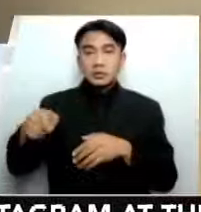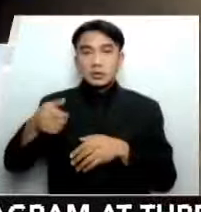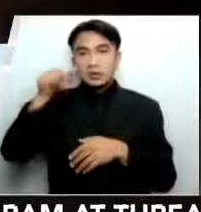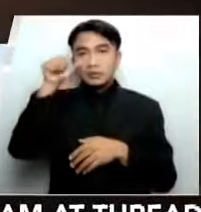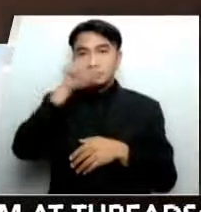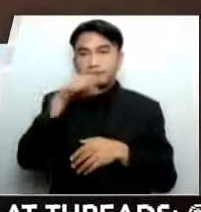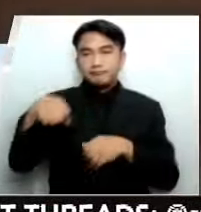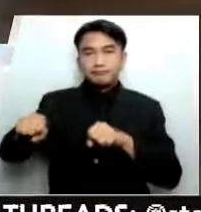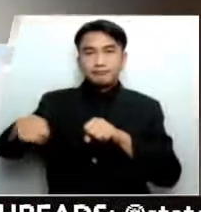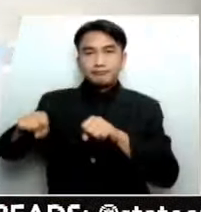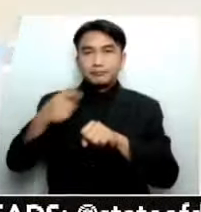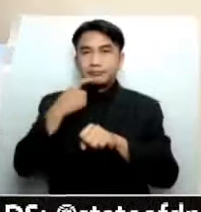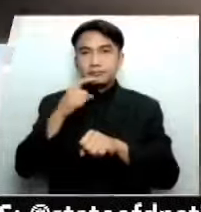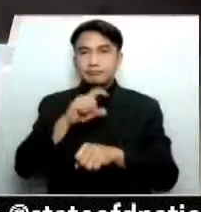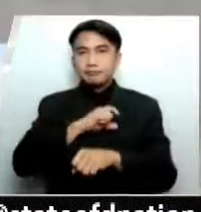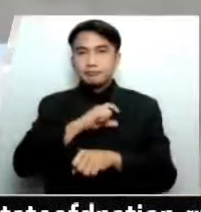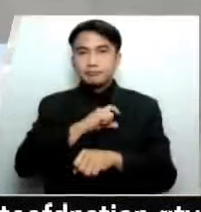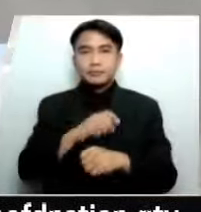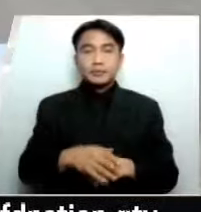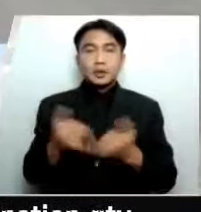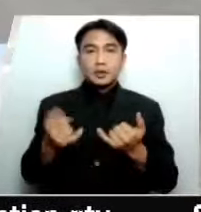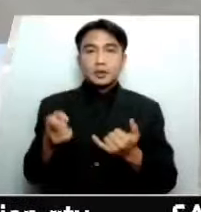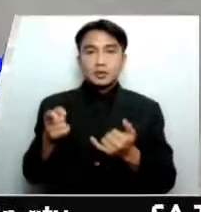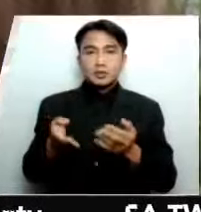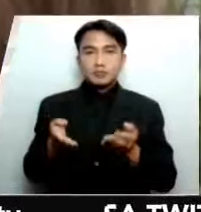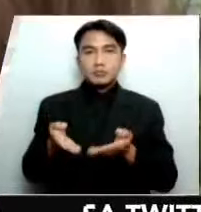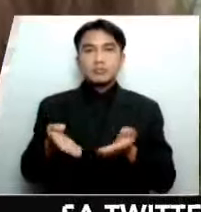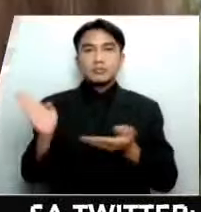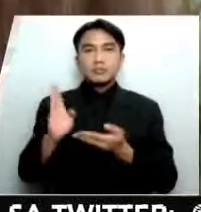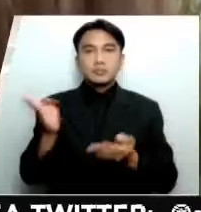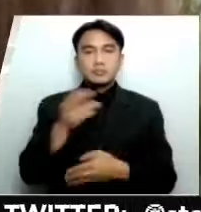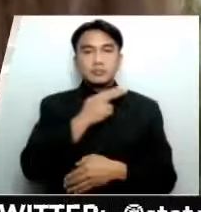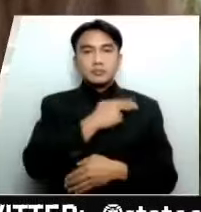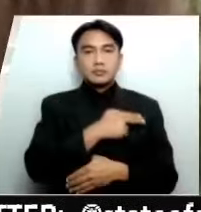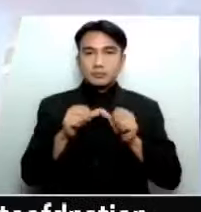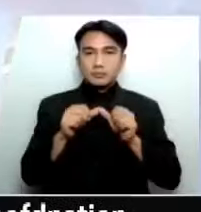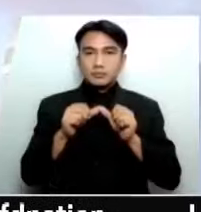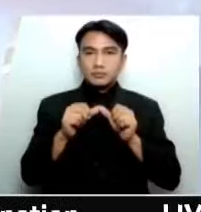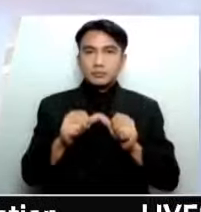pulis. Nagpapagaling siya at ang tricycle driver sa ospital.